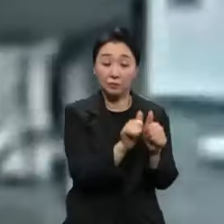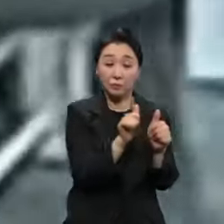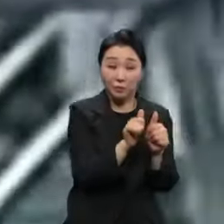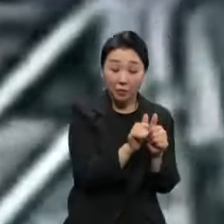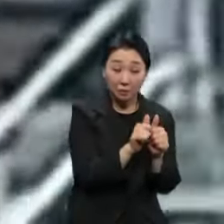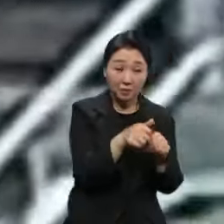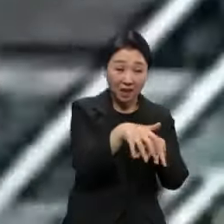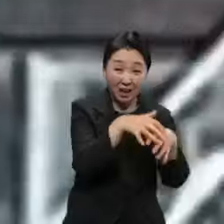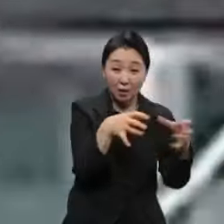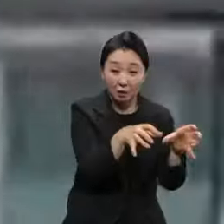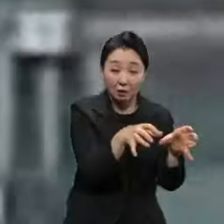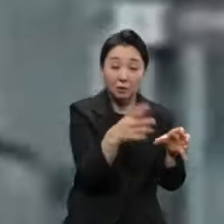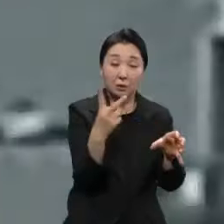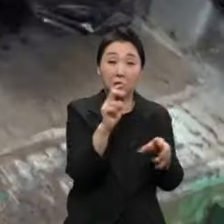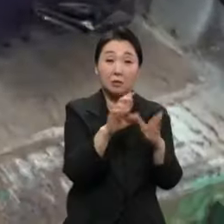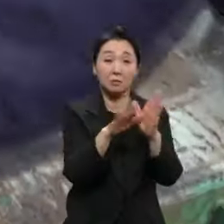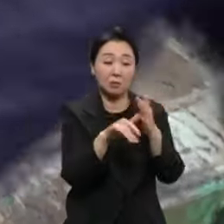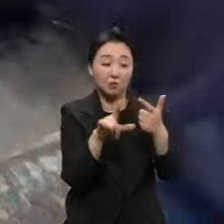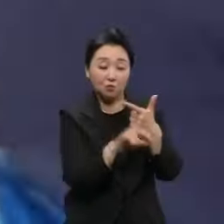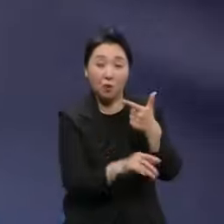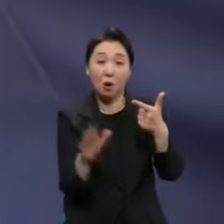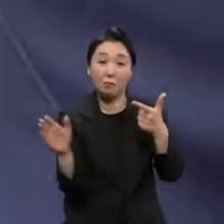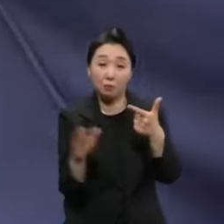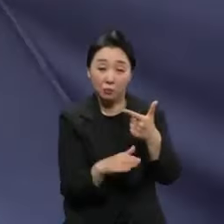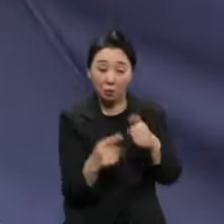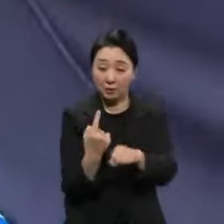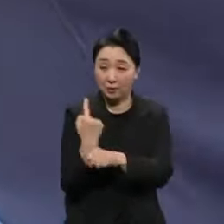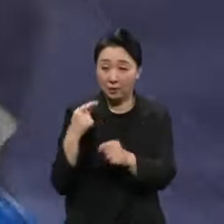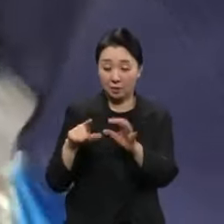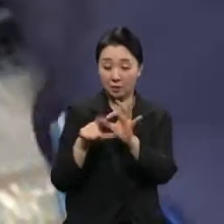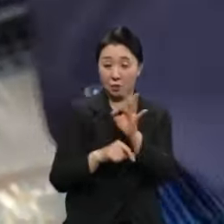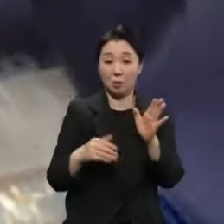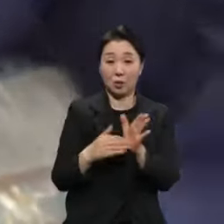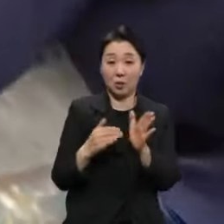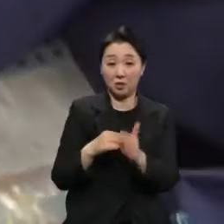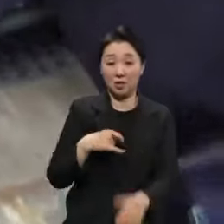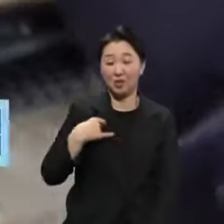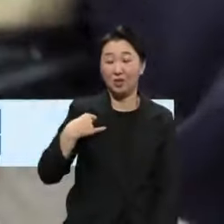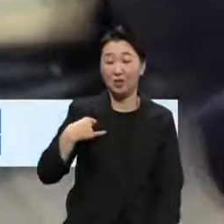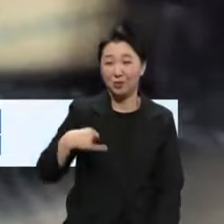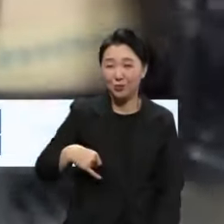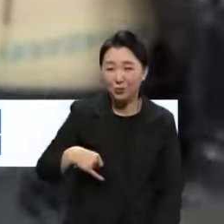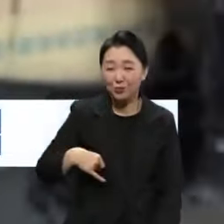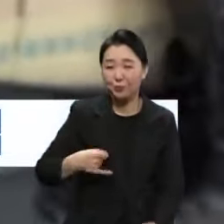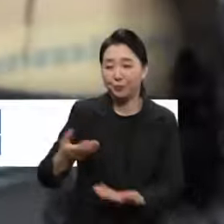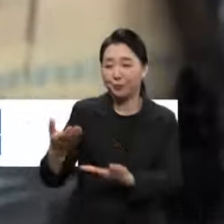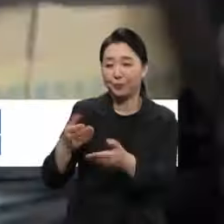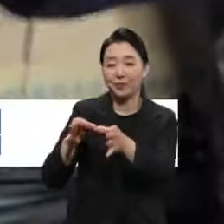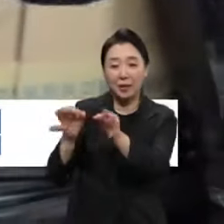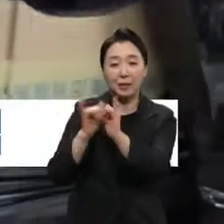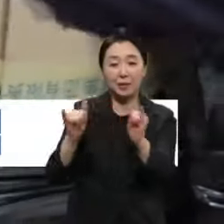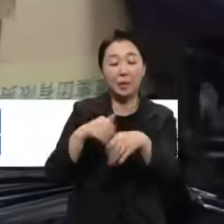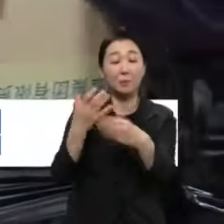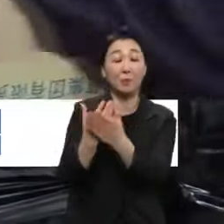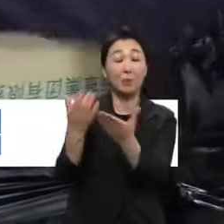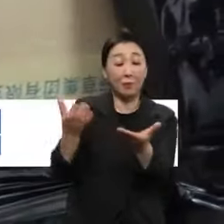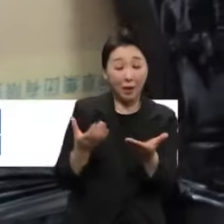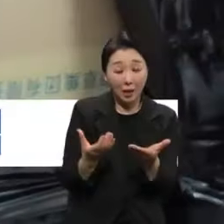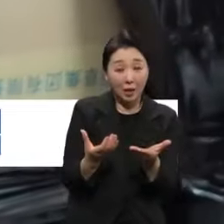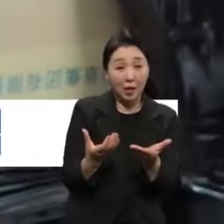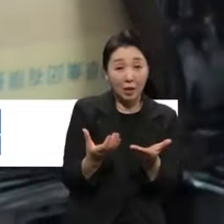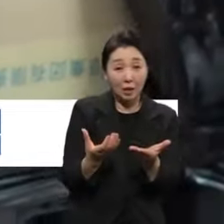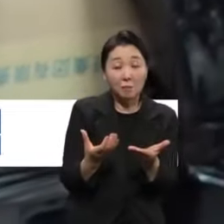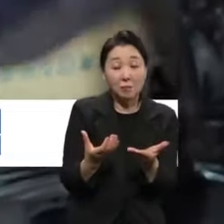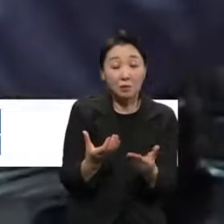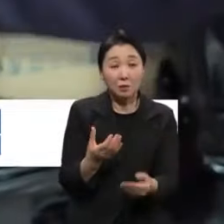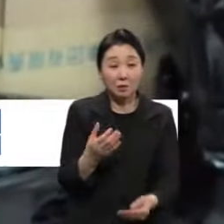일당은 2022년 6월부터 지난해 10월까지 중국 보따리상을 동원해 국내 면세점에서 수출용 담배와